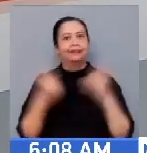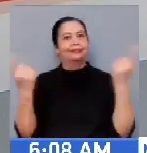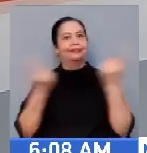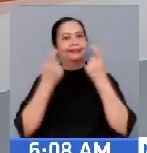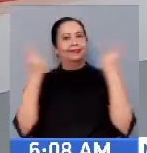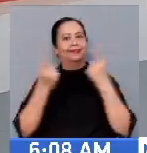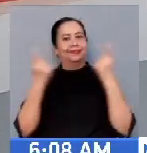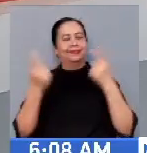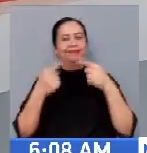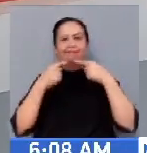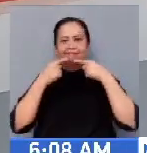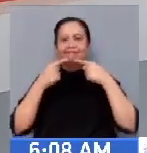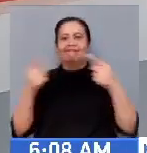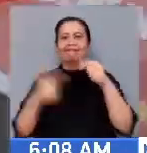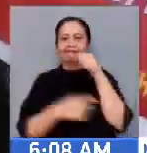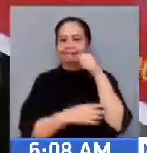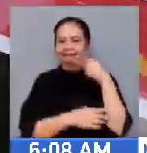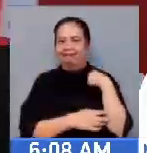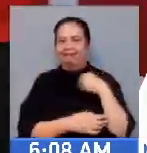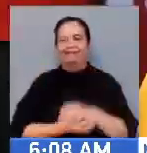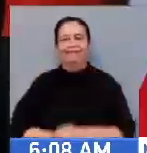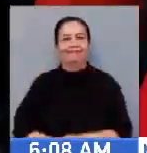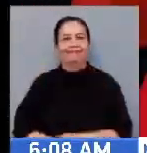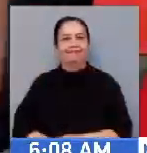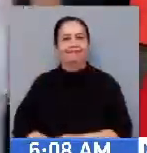proklamasyon kahapon.